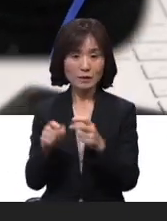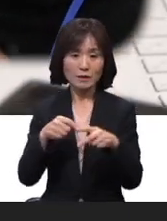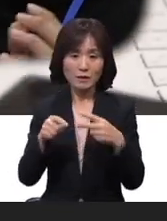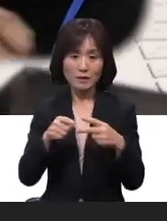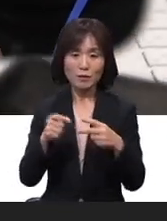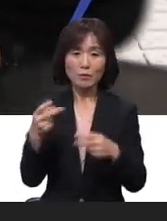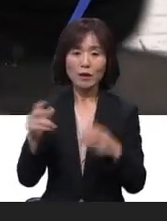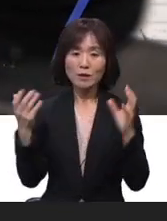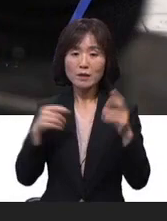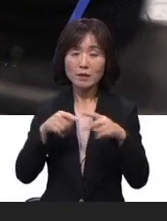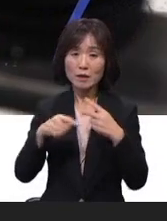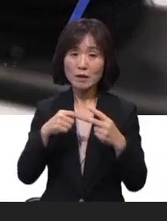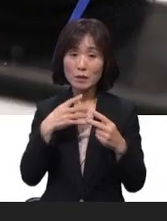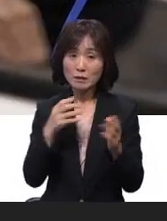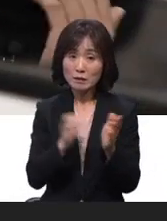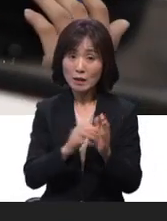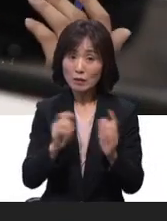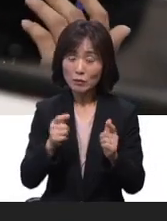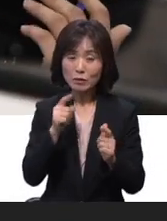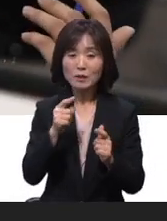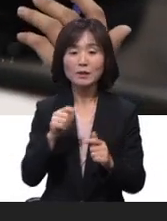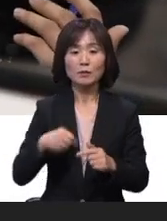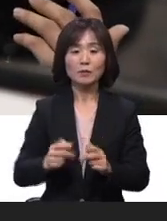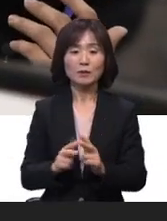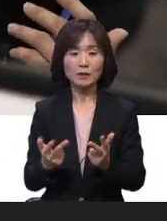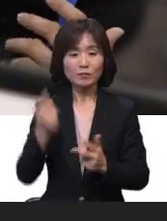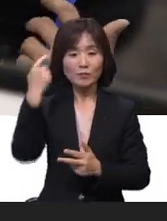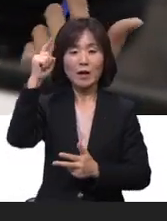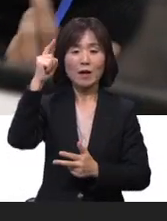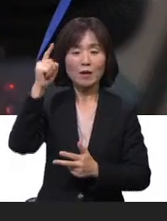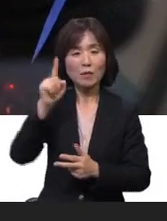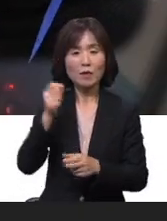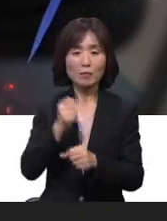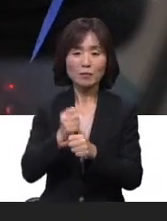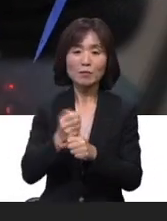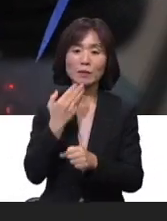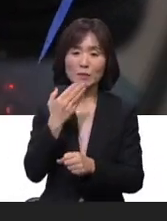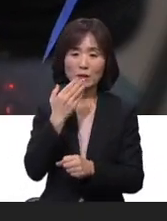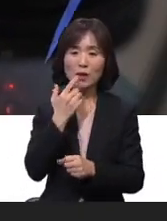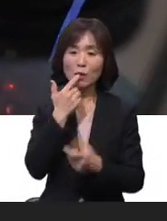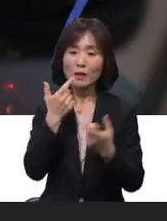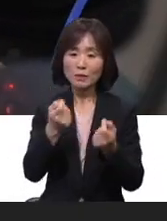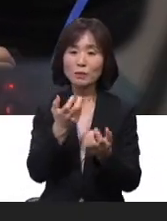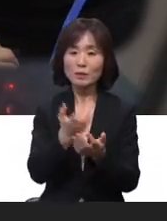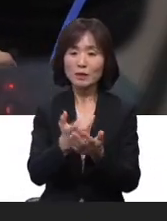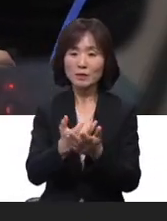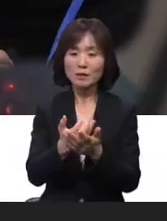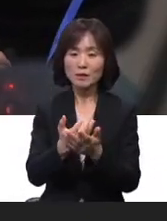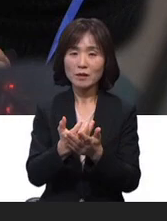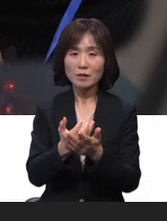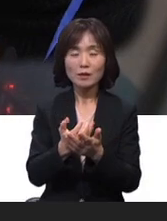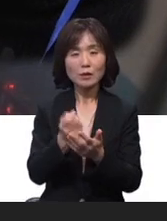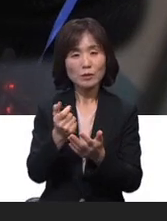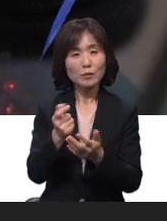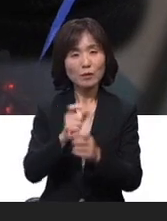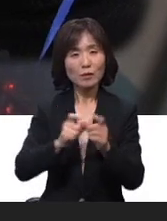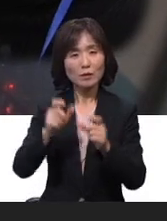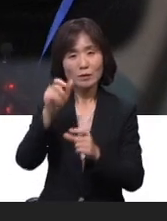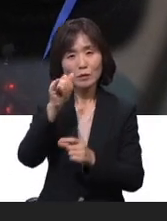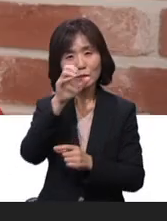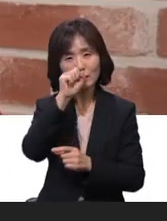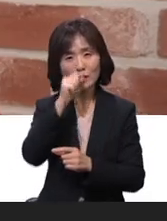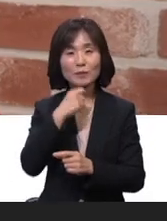그리고 아이들이 이해만 하는 게 아니라 그걸로 스스로 창의적인 무언가를 만들 수 있는 그런 콘텐츠가 좀 더 있으면 좋을 것